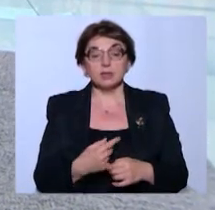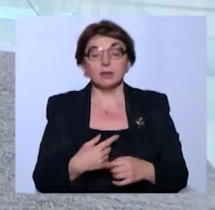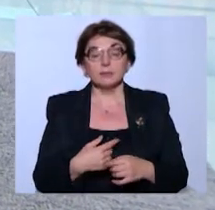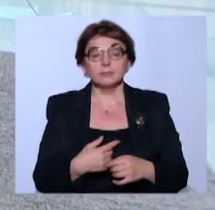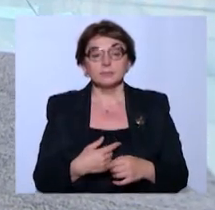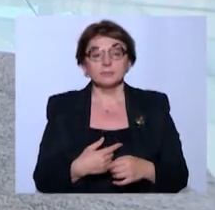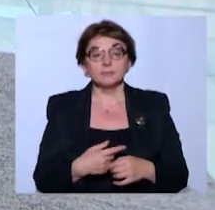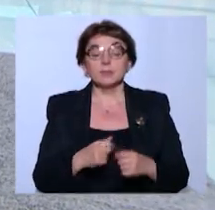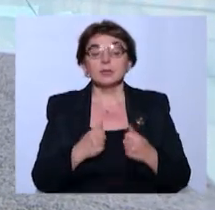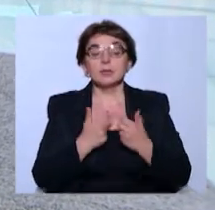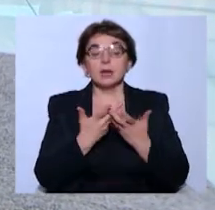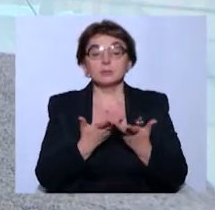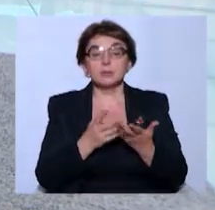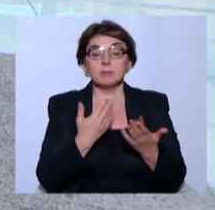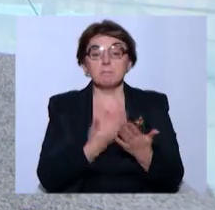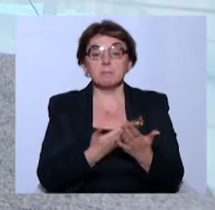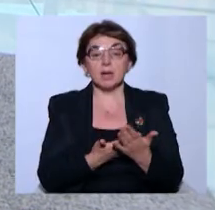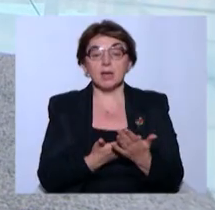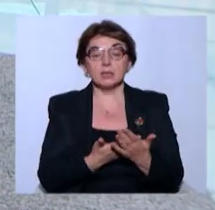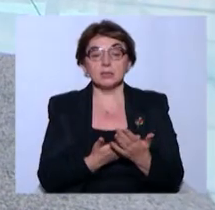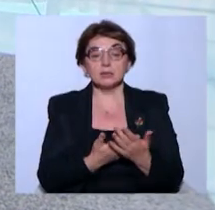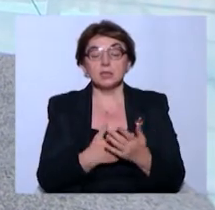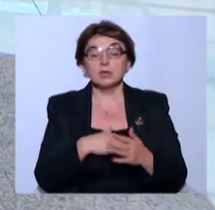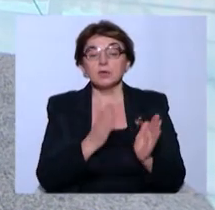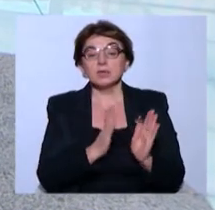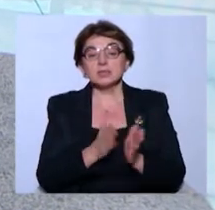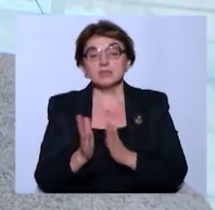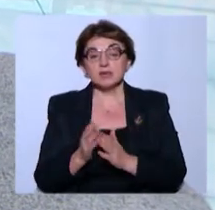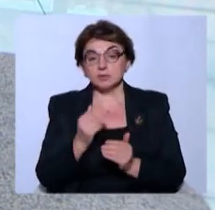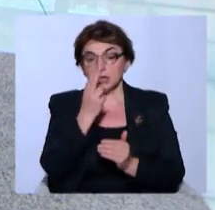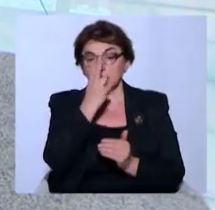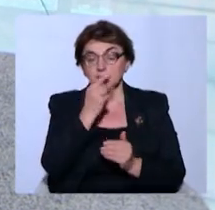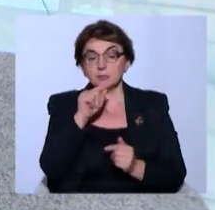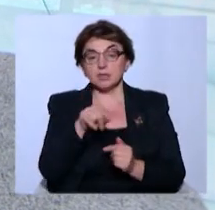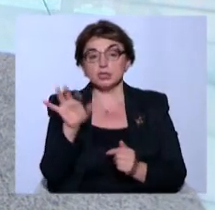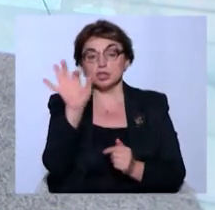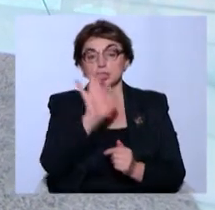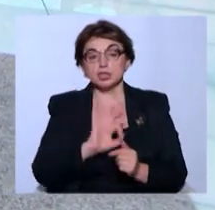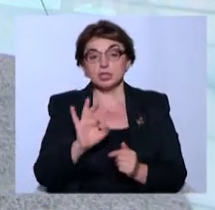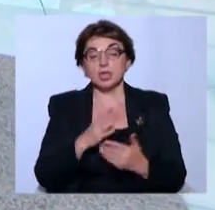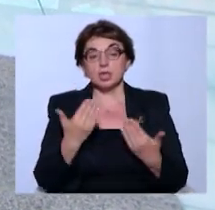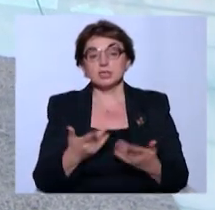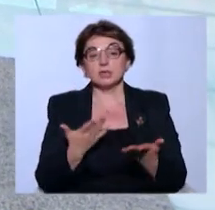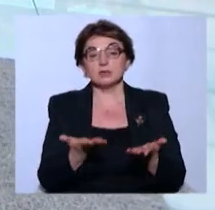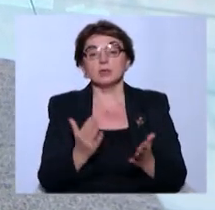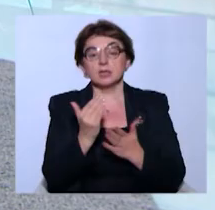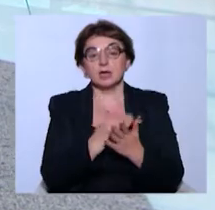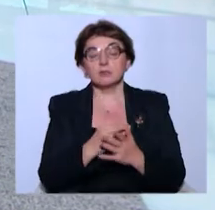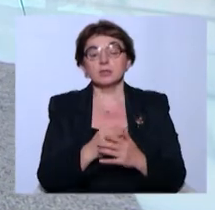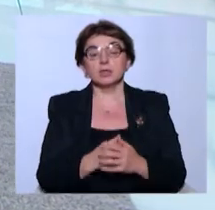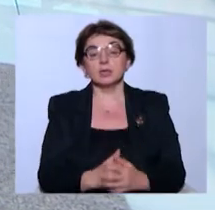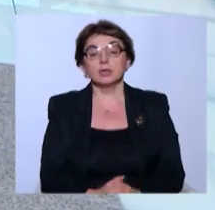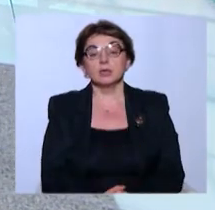მოიყვანოთ რამდენიმე მაგალითი ქცევითი ადაპტაციის შესახებ. ეს იყო დღევანდელი ჩვენი